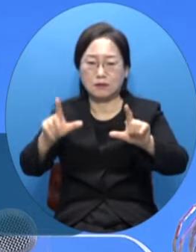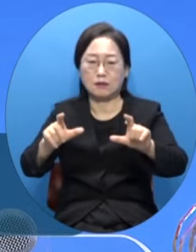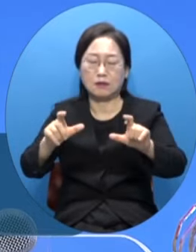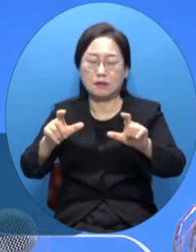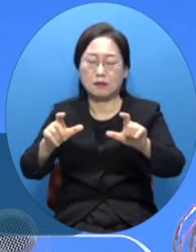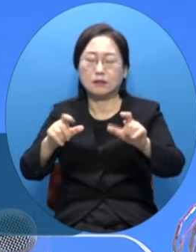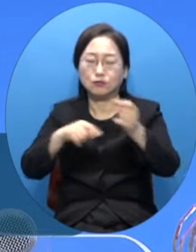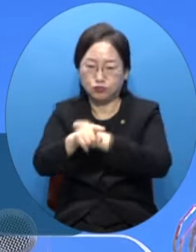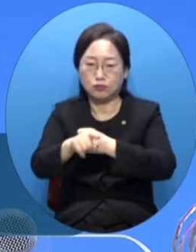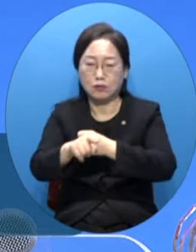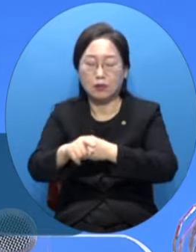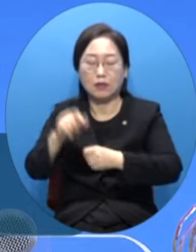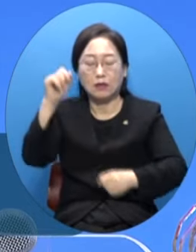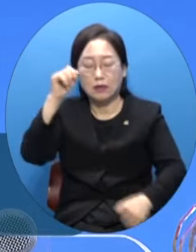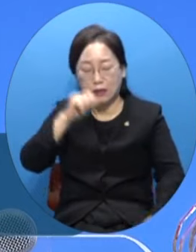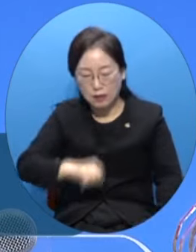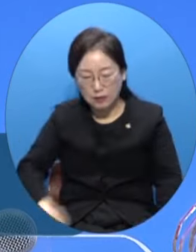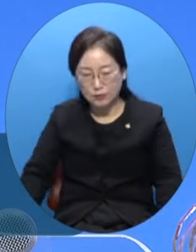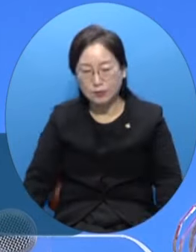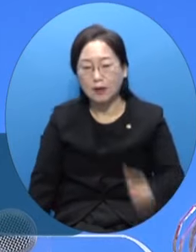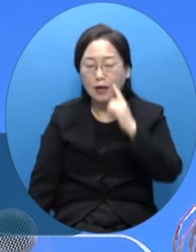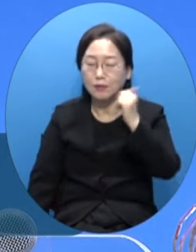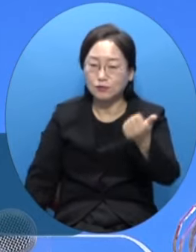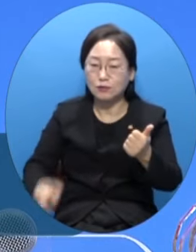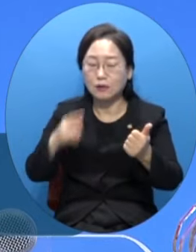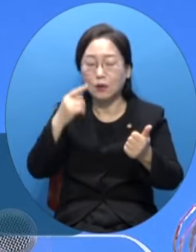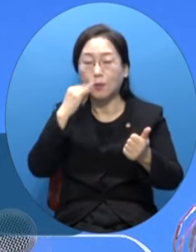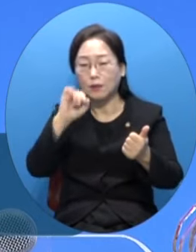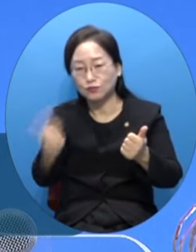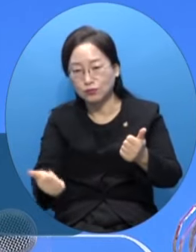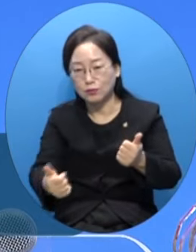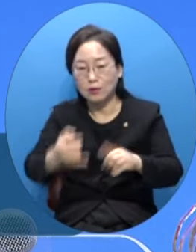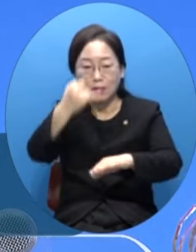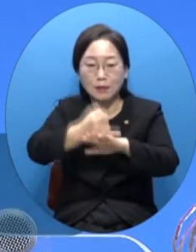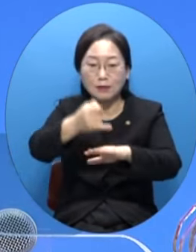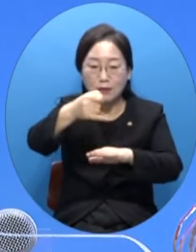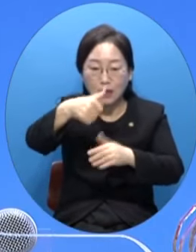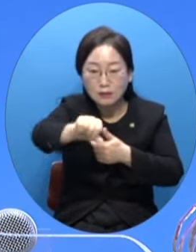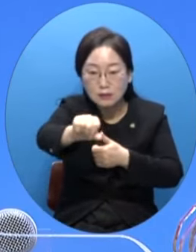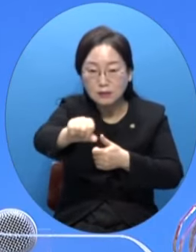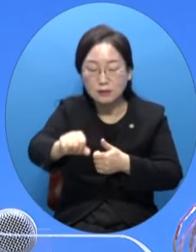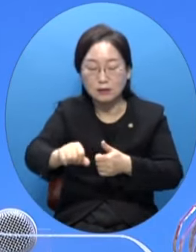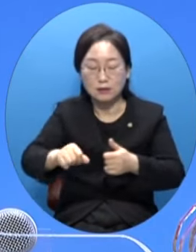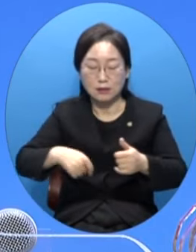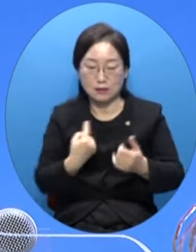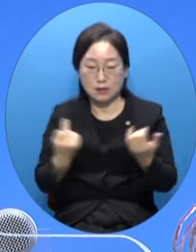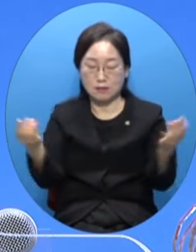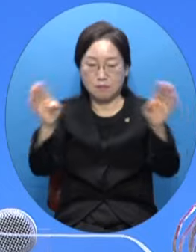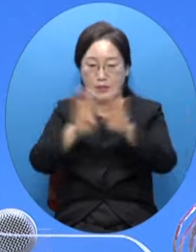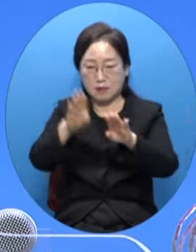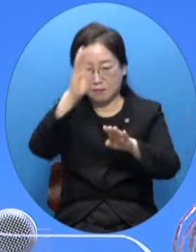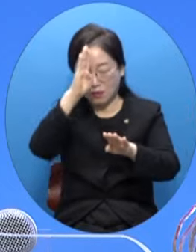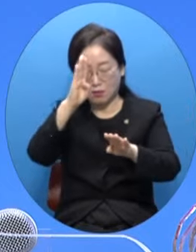어머니도 돌아가시고 막내 아들은 자폐증으로 사람들이 고개를 돌리고 완전히